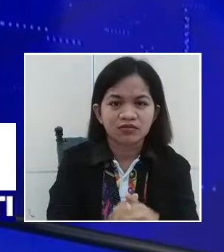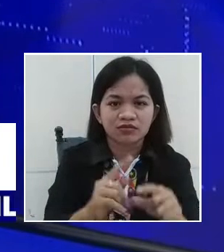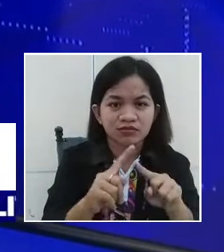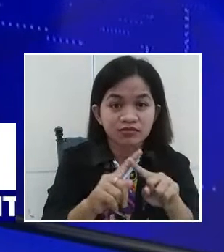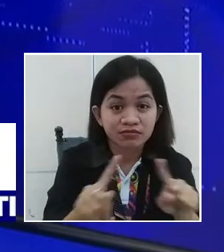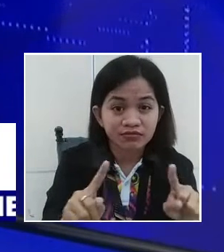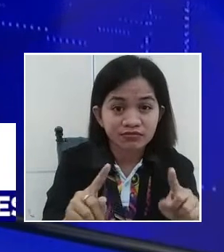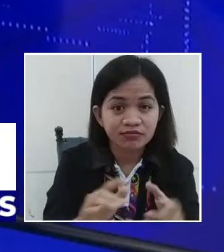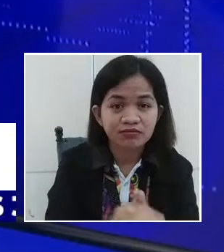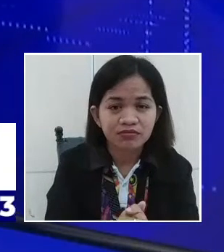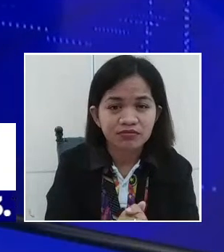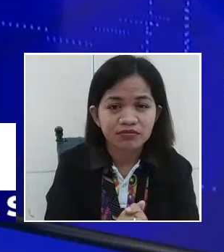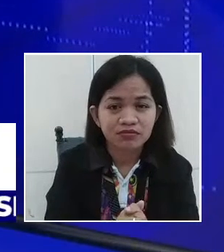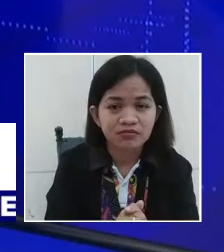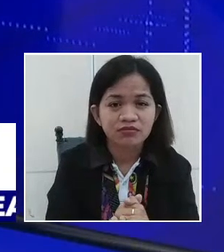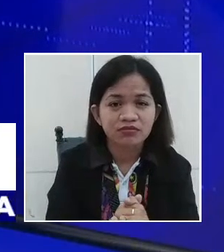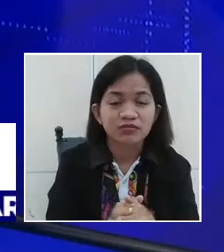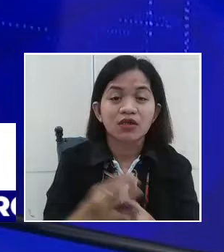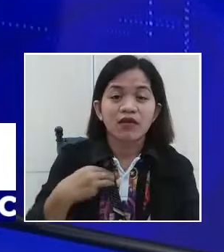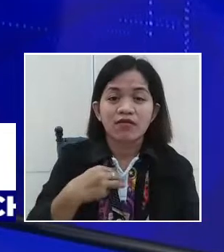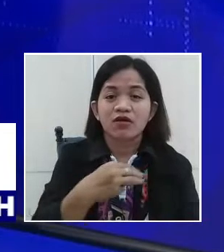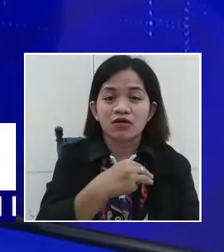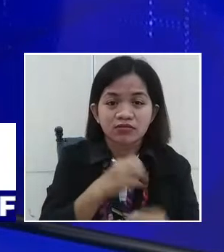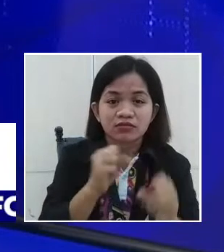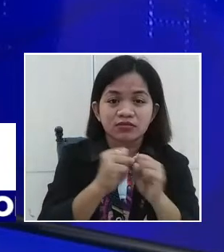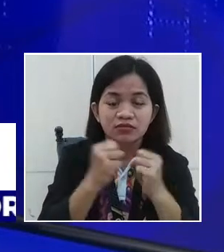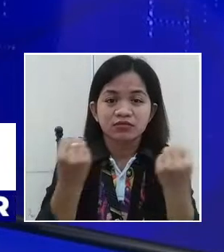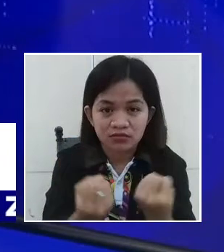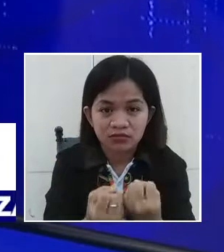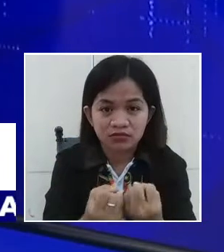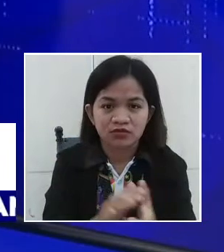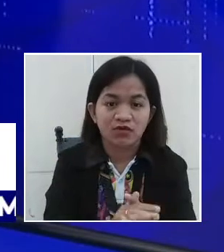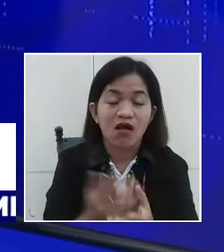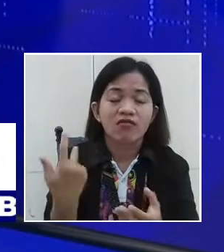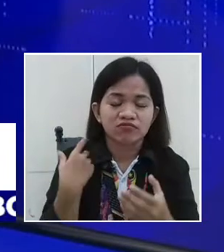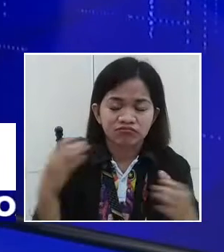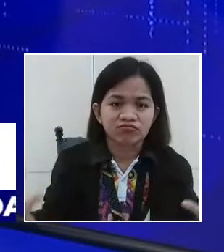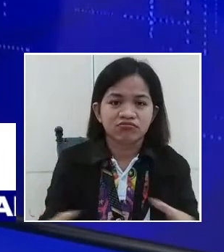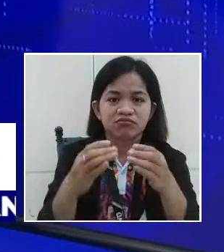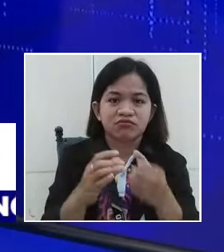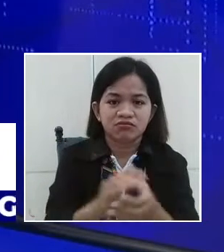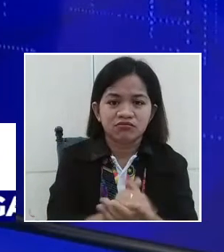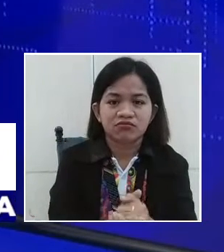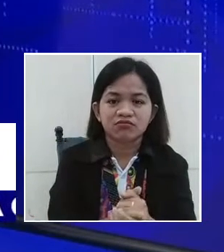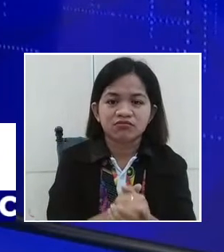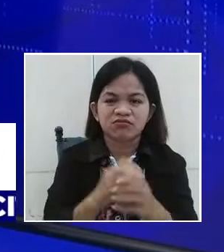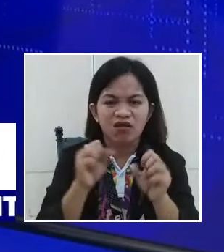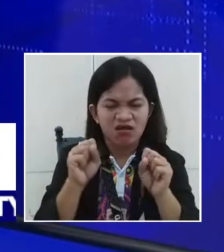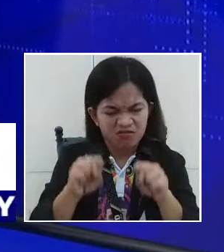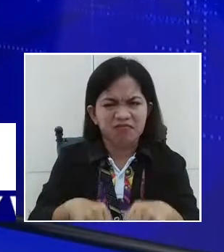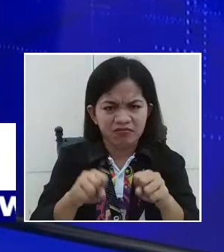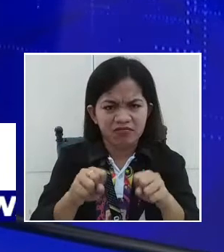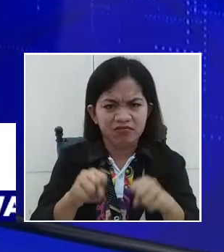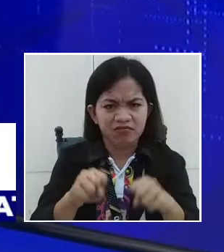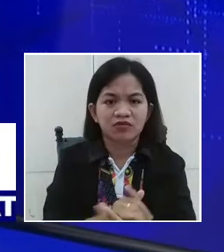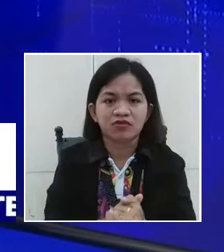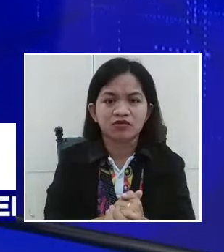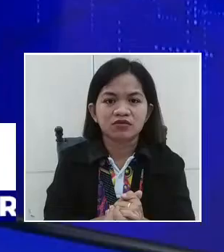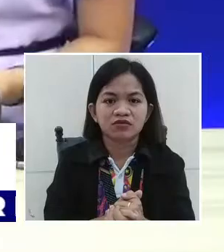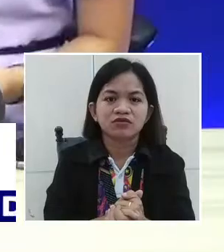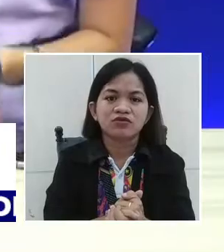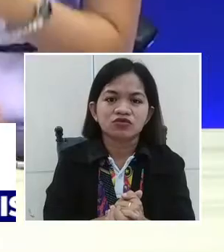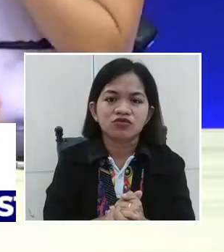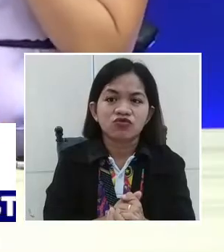as a member of the sector, isa ho yun sa mga challenges na dapat siguro na-address sa kasalukuyang